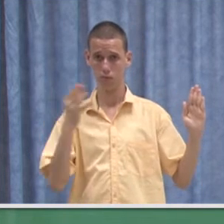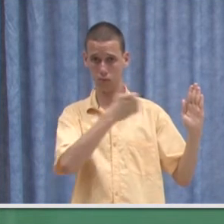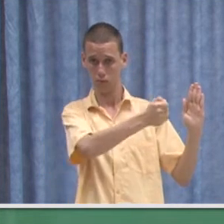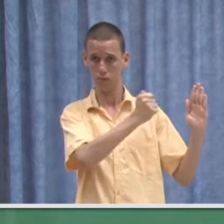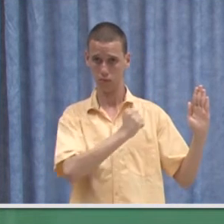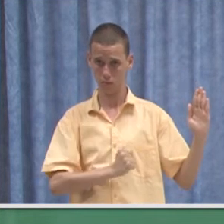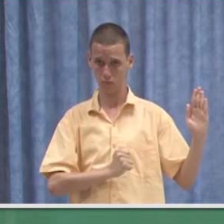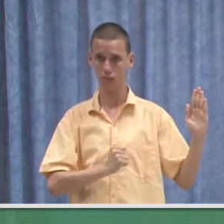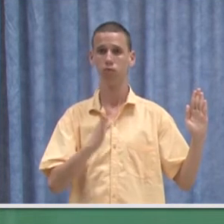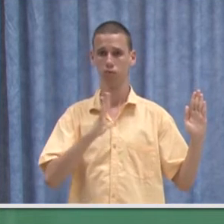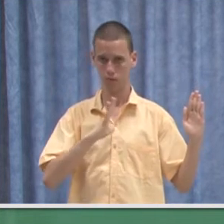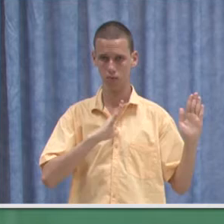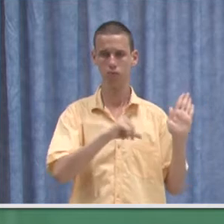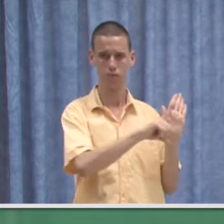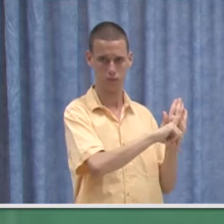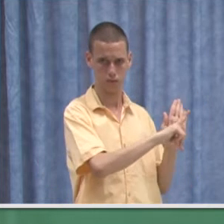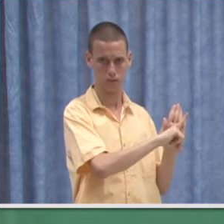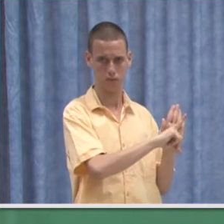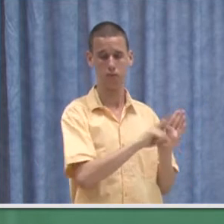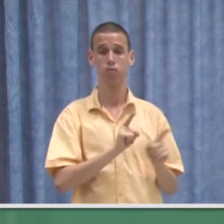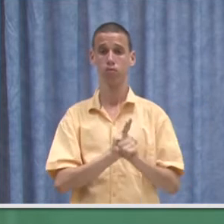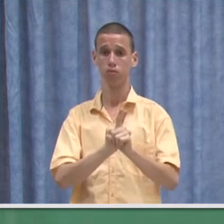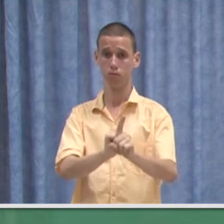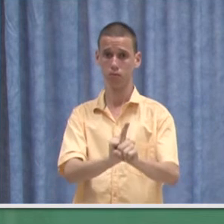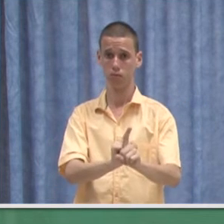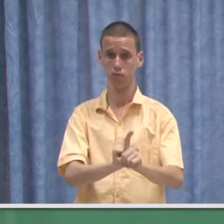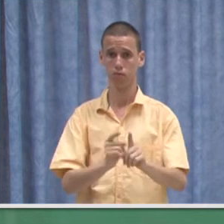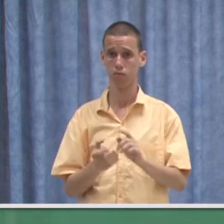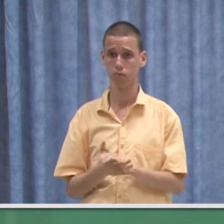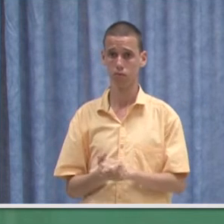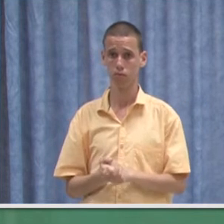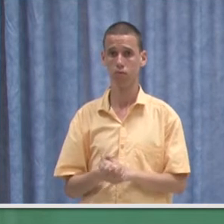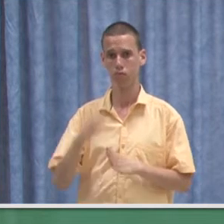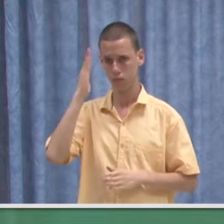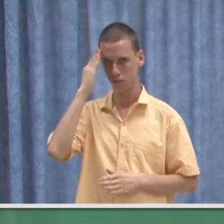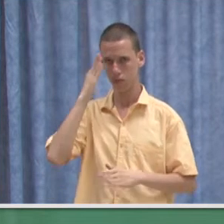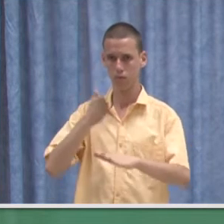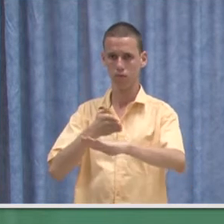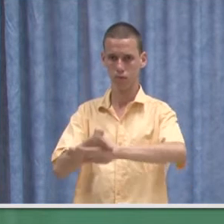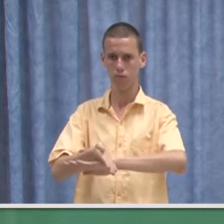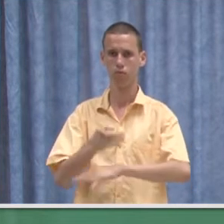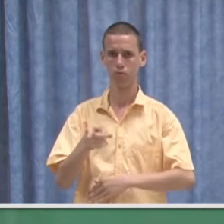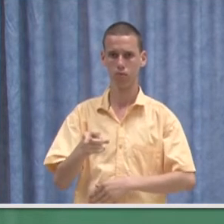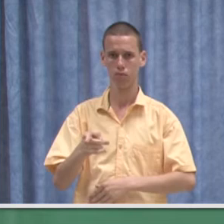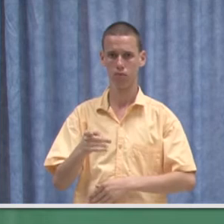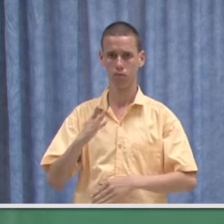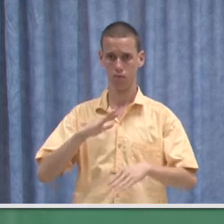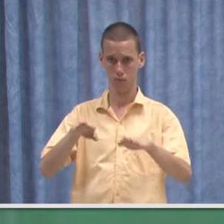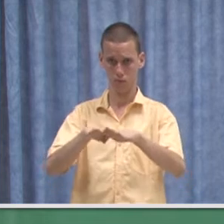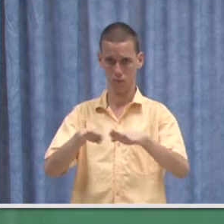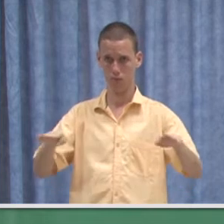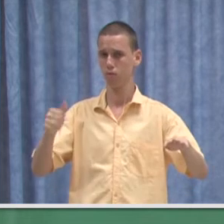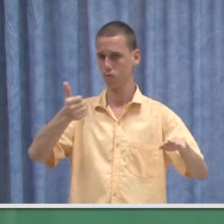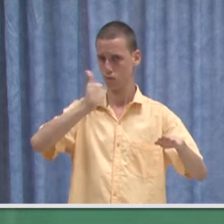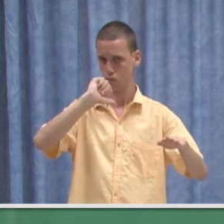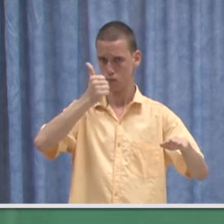faire. Nous, dans le casino, il y a un bar qui est assez avec, mais c'est moi, live music, il n'y a pas pour tout le